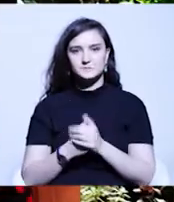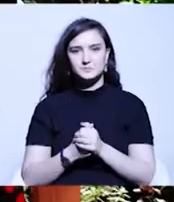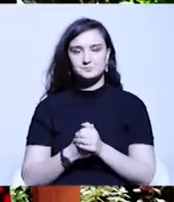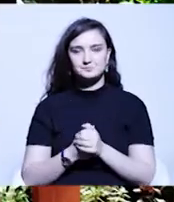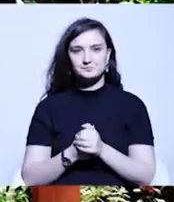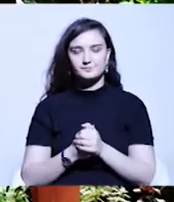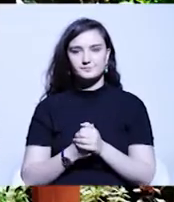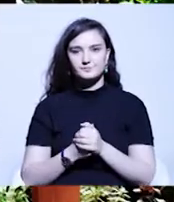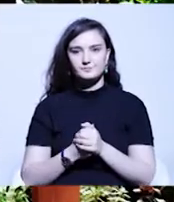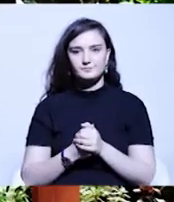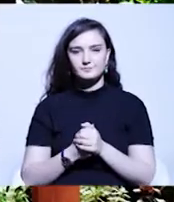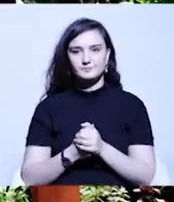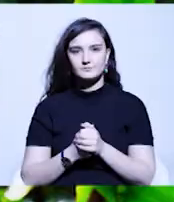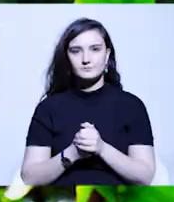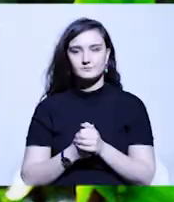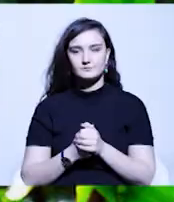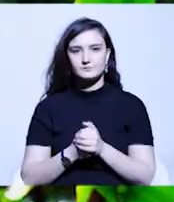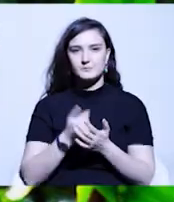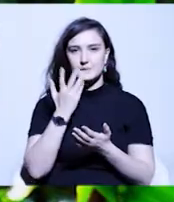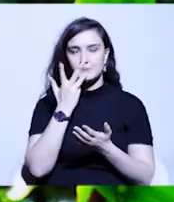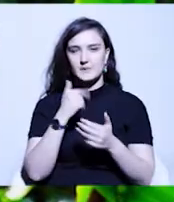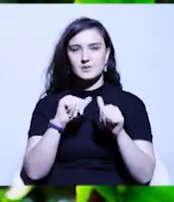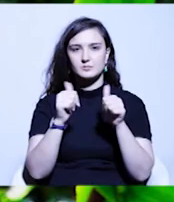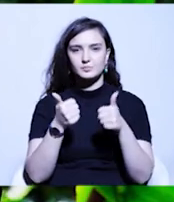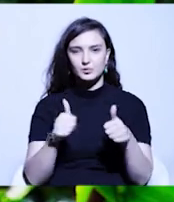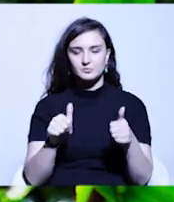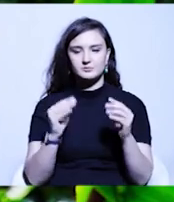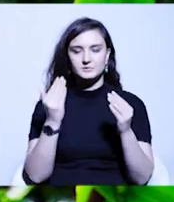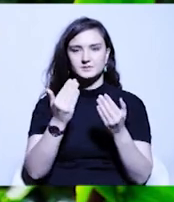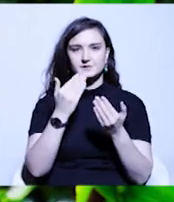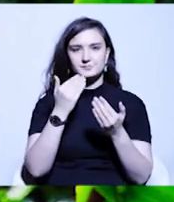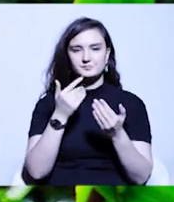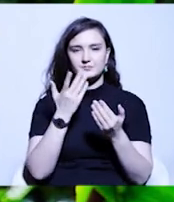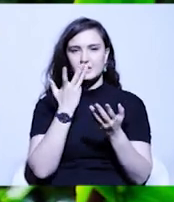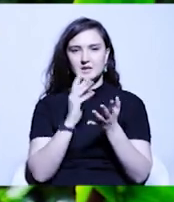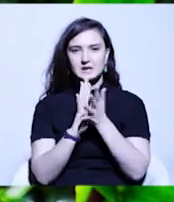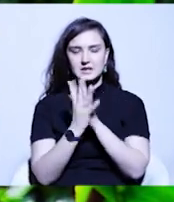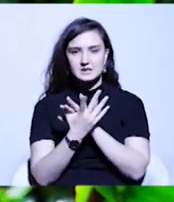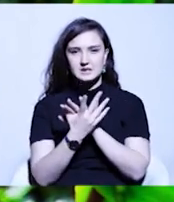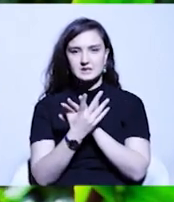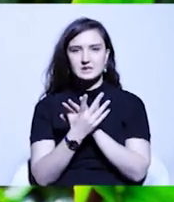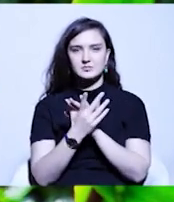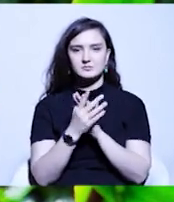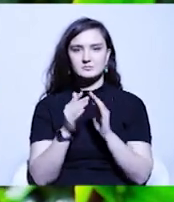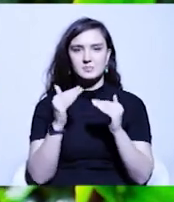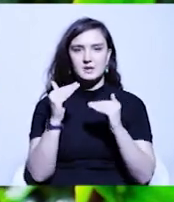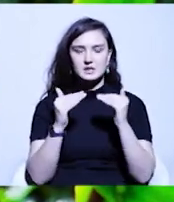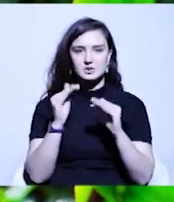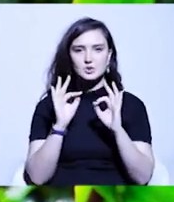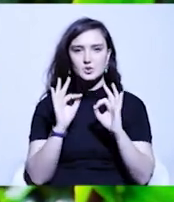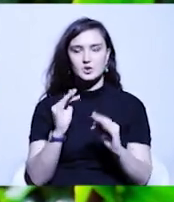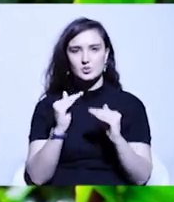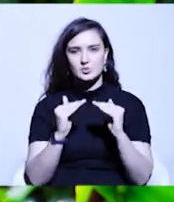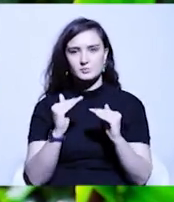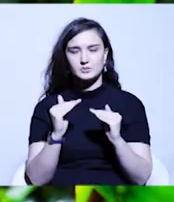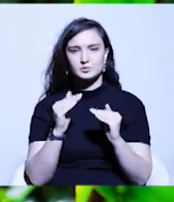ხოლო სახვითი ხელოვნებისთვის კი ფერის, ფორმის, ფაქტურის, გრადაციის, პროპორციის, ბალანსის,